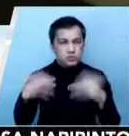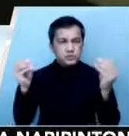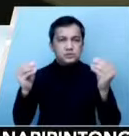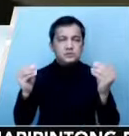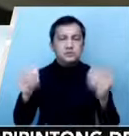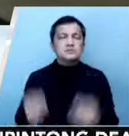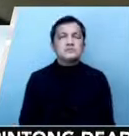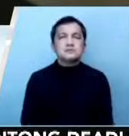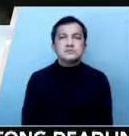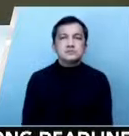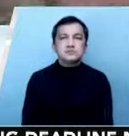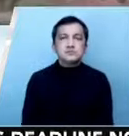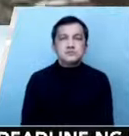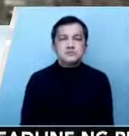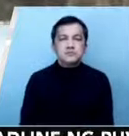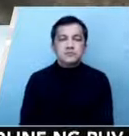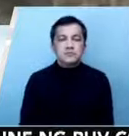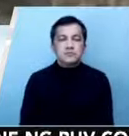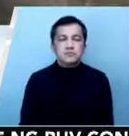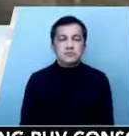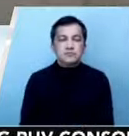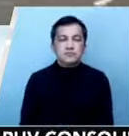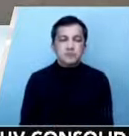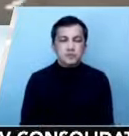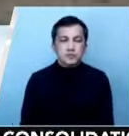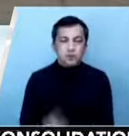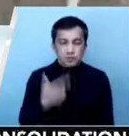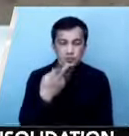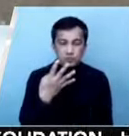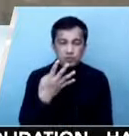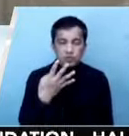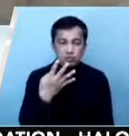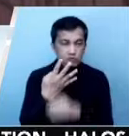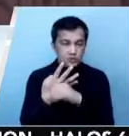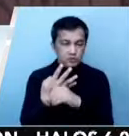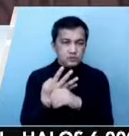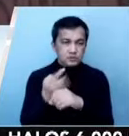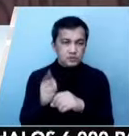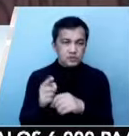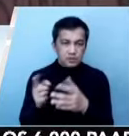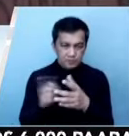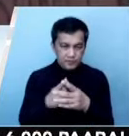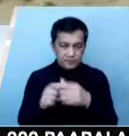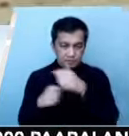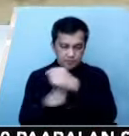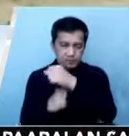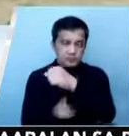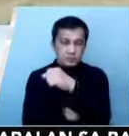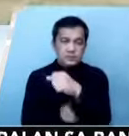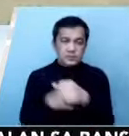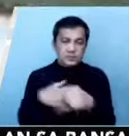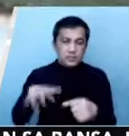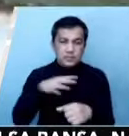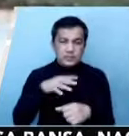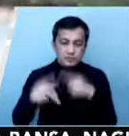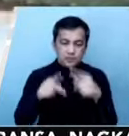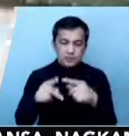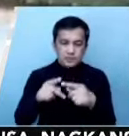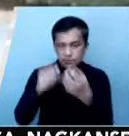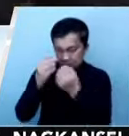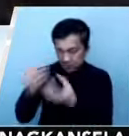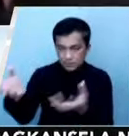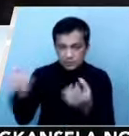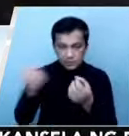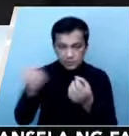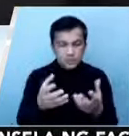bahay, warak din. 24 oras ang isa sa naging unang tulay ng ating mga kababayan para maiparating ang kanilang